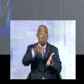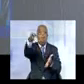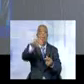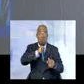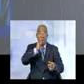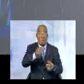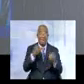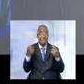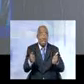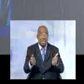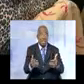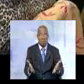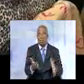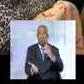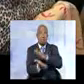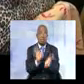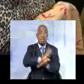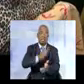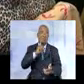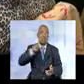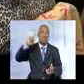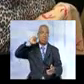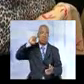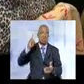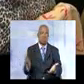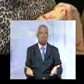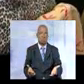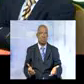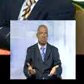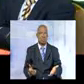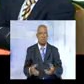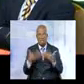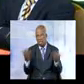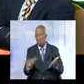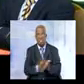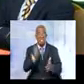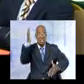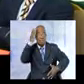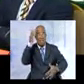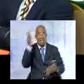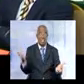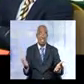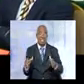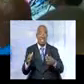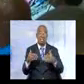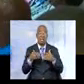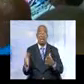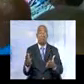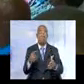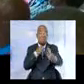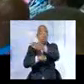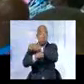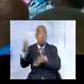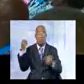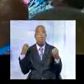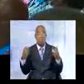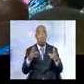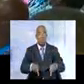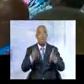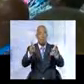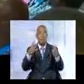plus bas jamais enregistrés dans la ceinture méningitique. La riposte contre cette maladie va s'intensifier avec l'introduction d'un